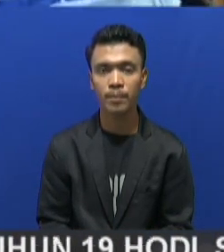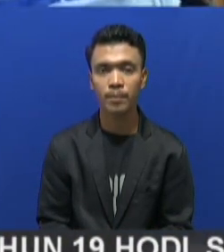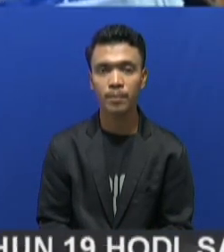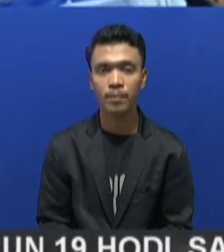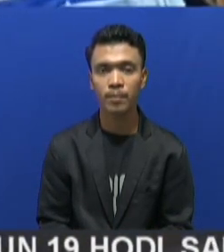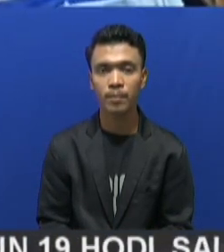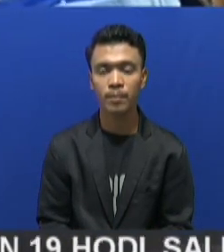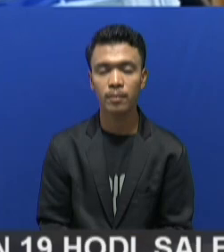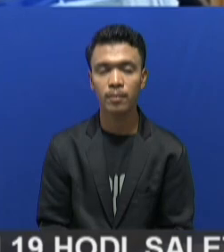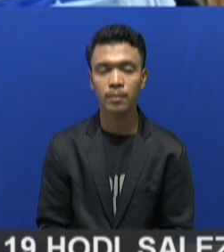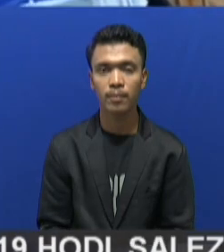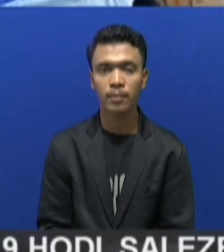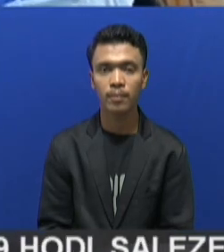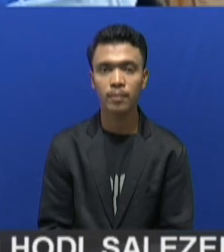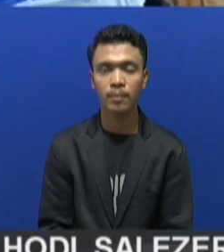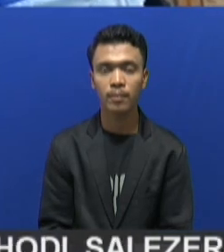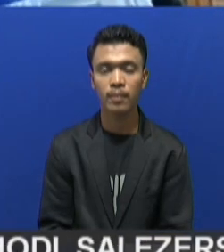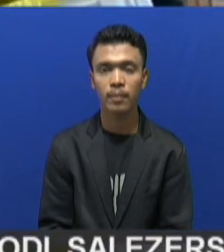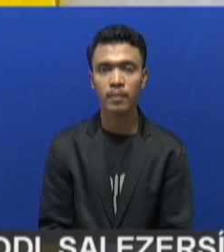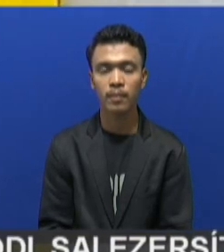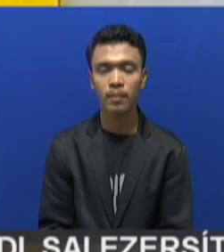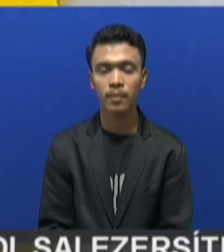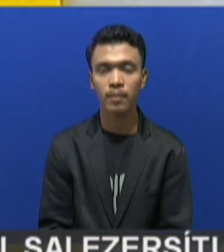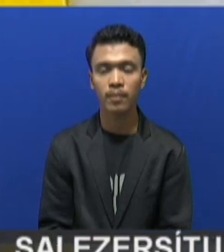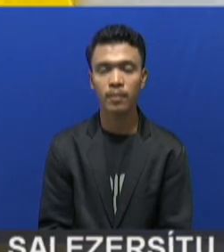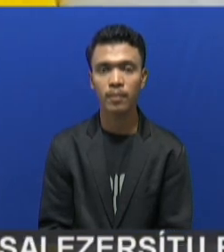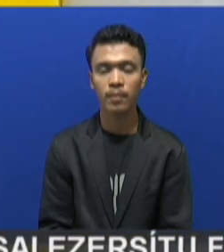mas laku ya provita.